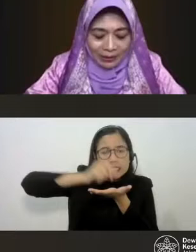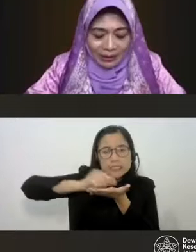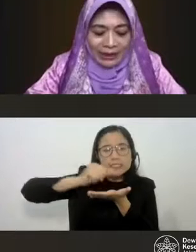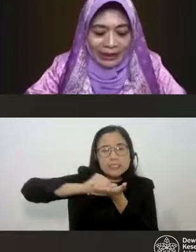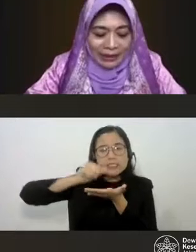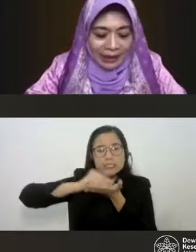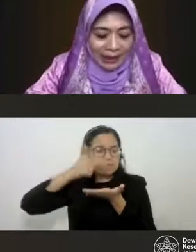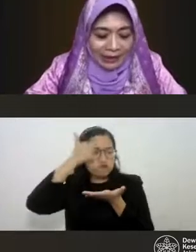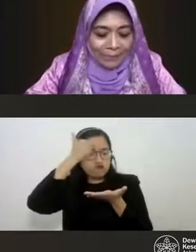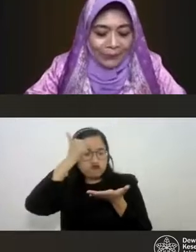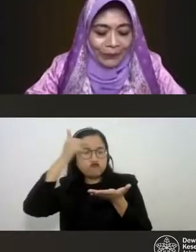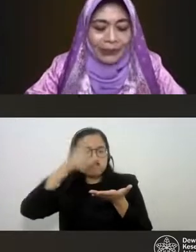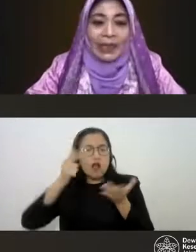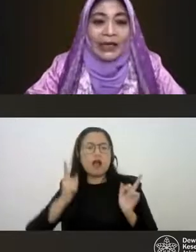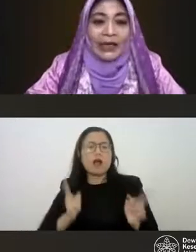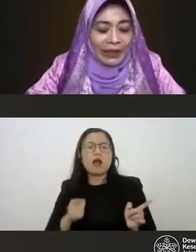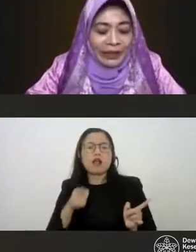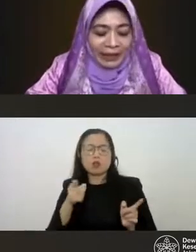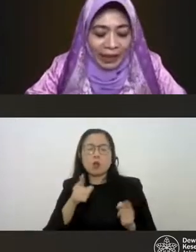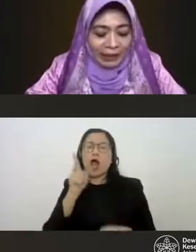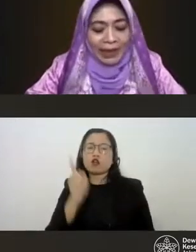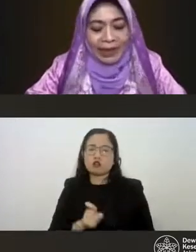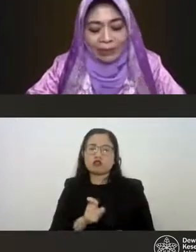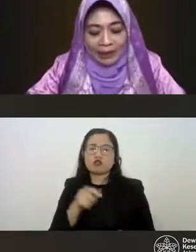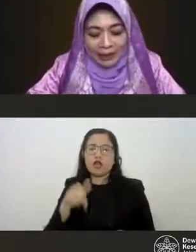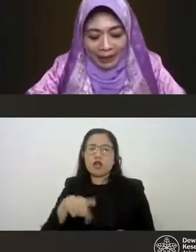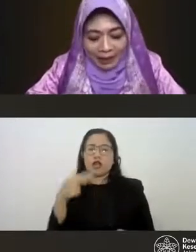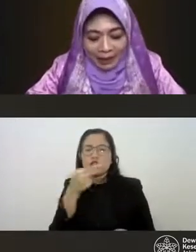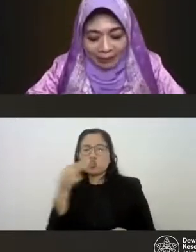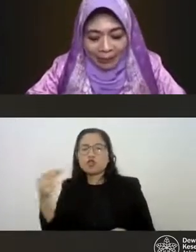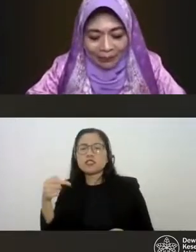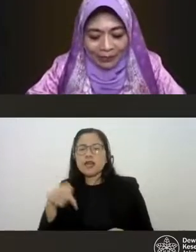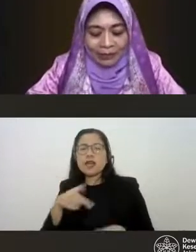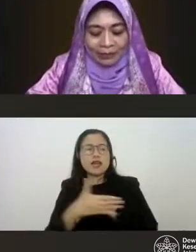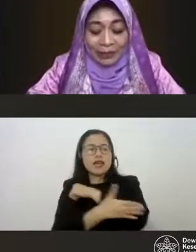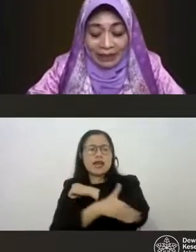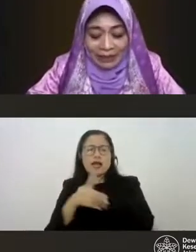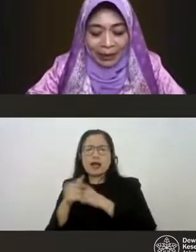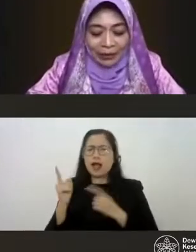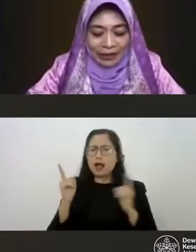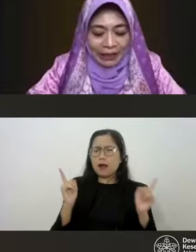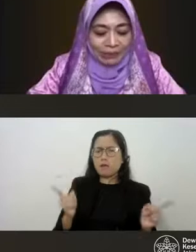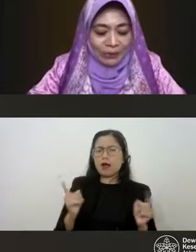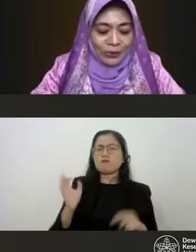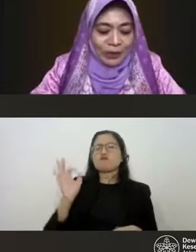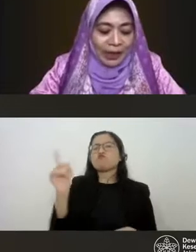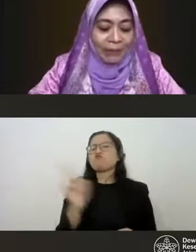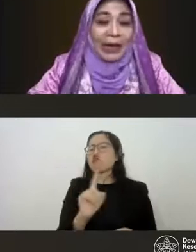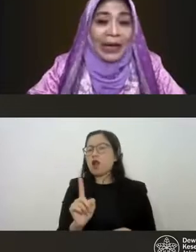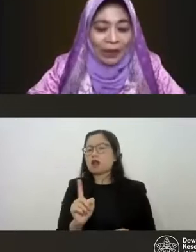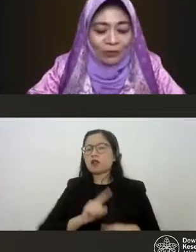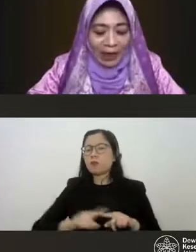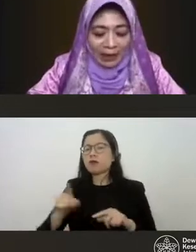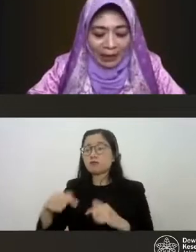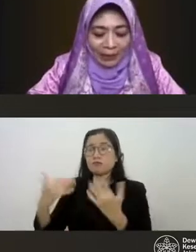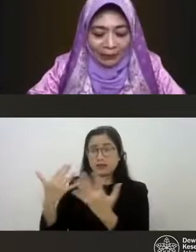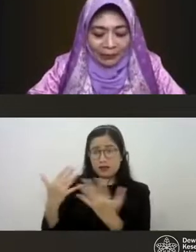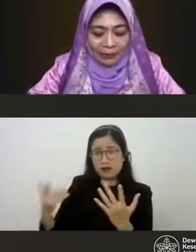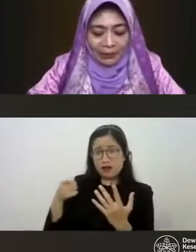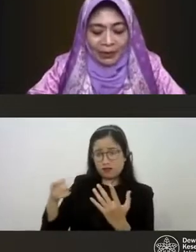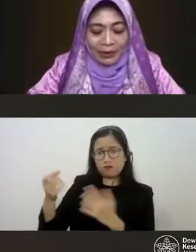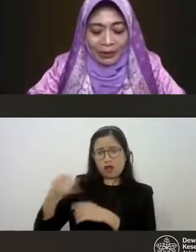sebuah keniscayaan. Indonesia jelas bukan negara agama, meski mayoritas penduduknya mengaku